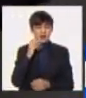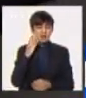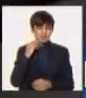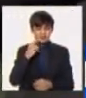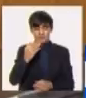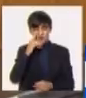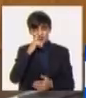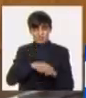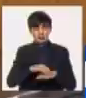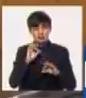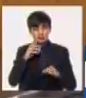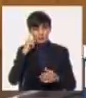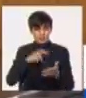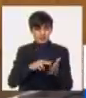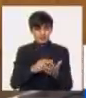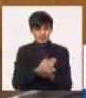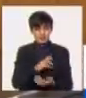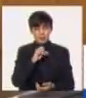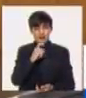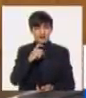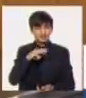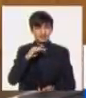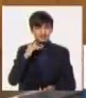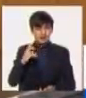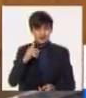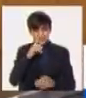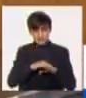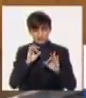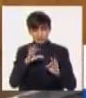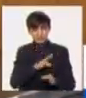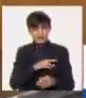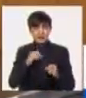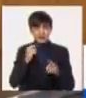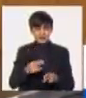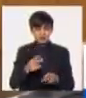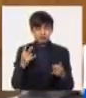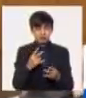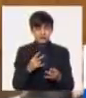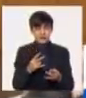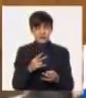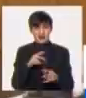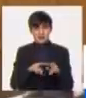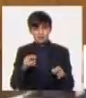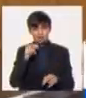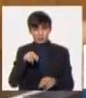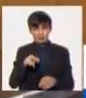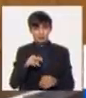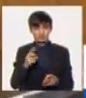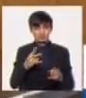Бахтжан Сагинтаев. Необходимо думать о том, что как надо выходить из ситуации